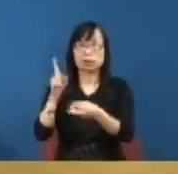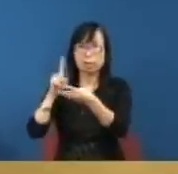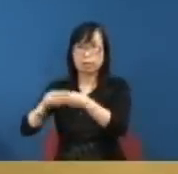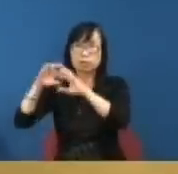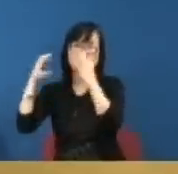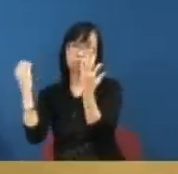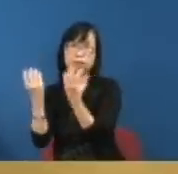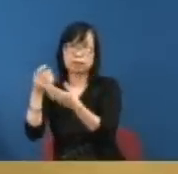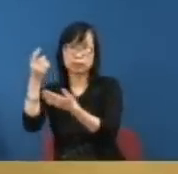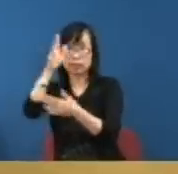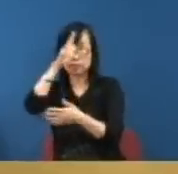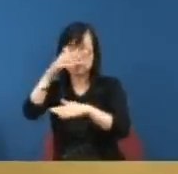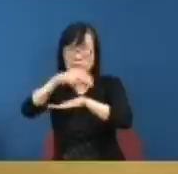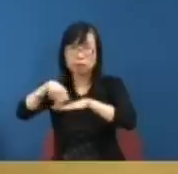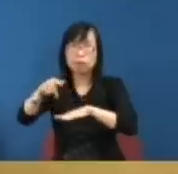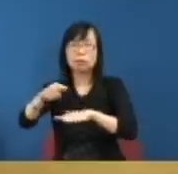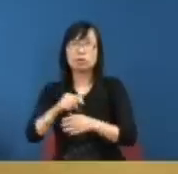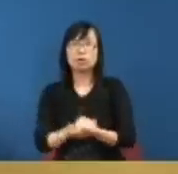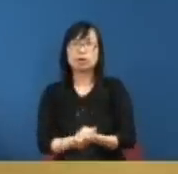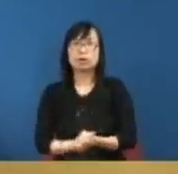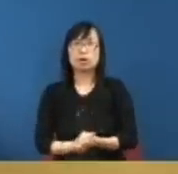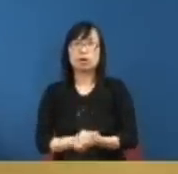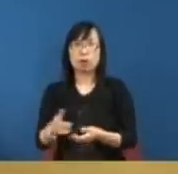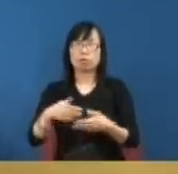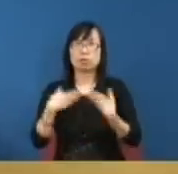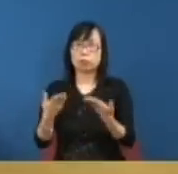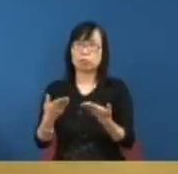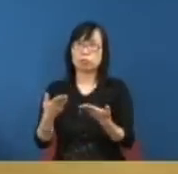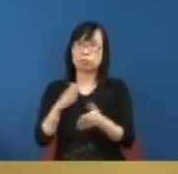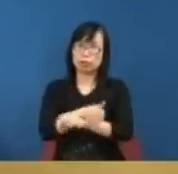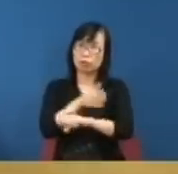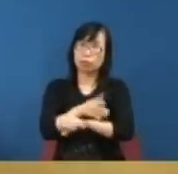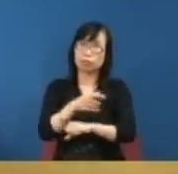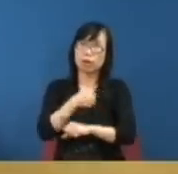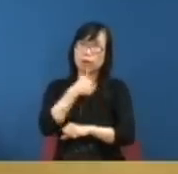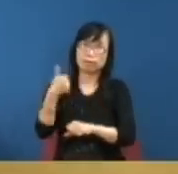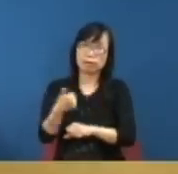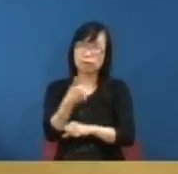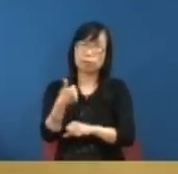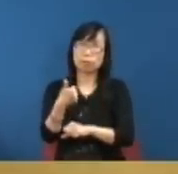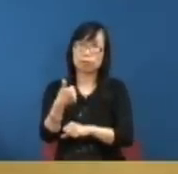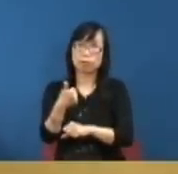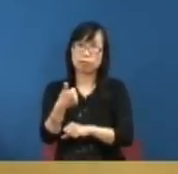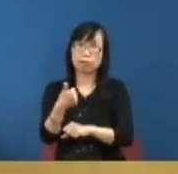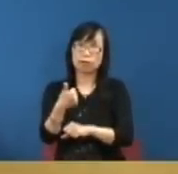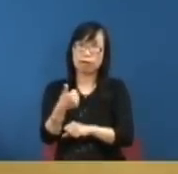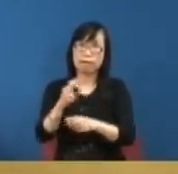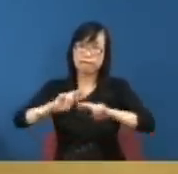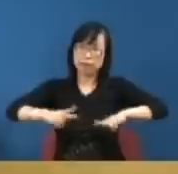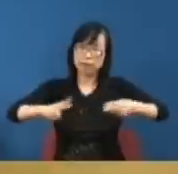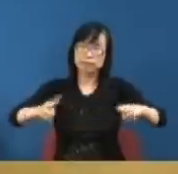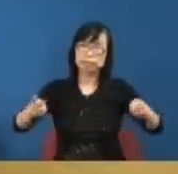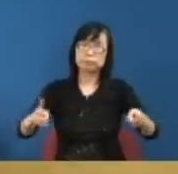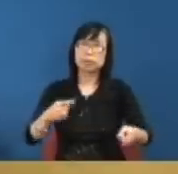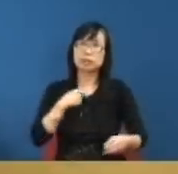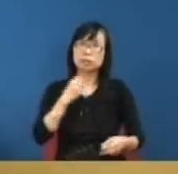而社會民主派就不是了，既然間我們的人類的社會是要有一個更加好的發展，我們